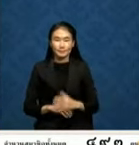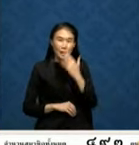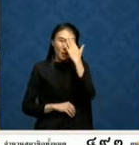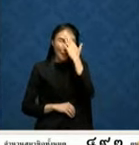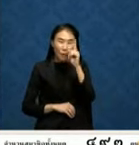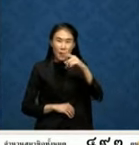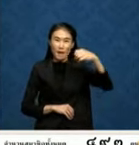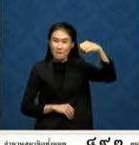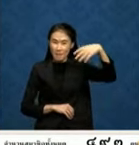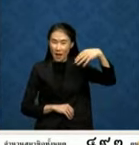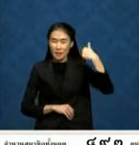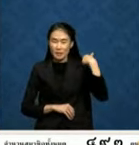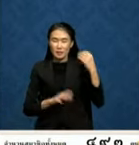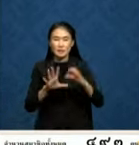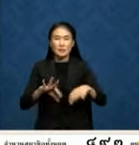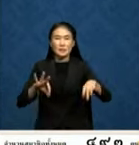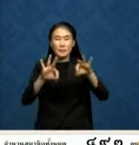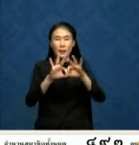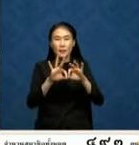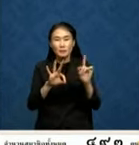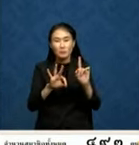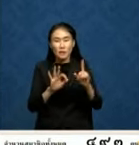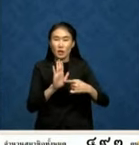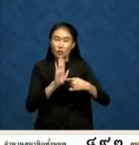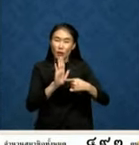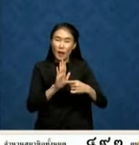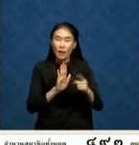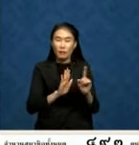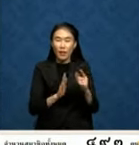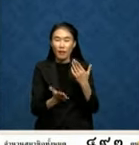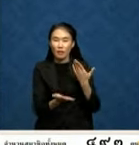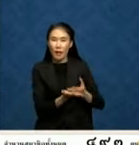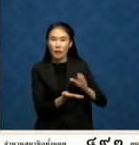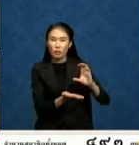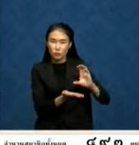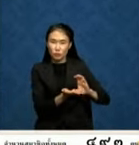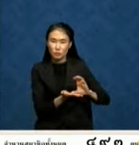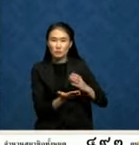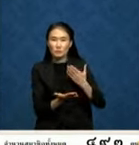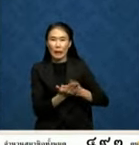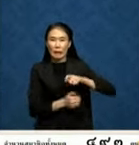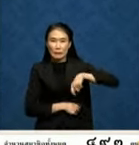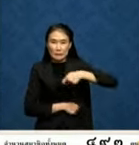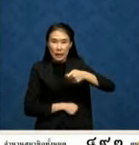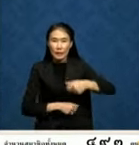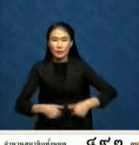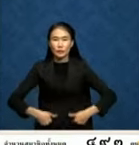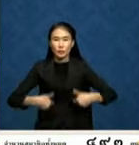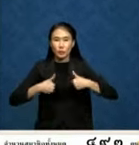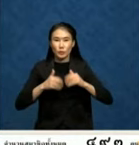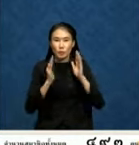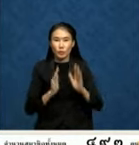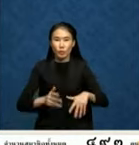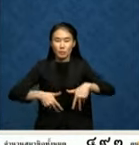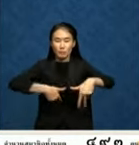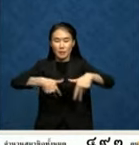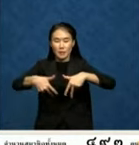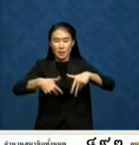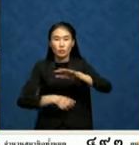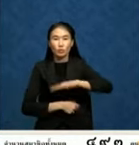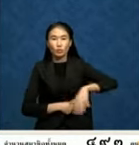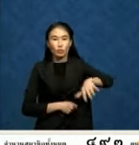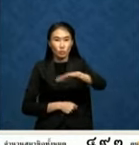าไฟเป็นส่วนสำคัญนะครับไม่ว่าจะเป็นในเรื่องของต้นทุนนะครับของการดำรงชีวิตของพี่น้องประชาชนนะครับแล้วก็รว